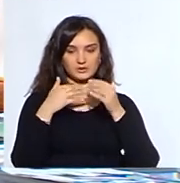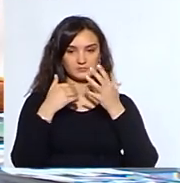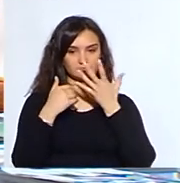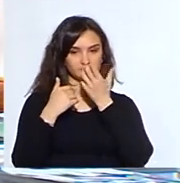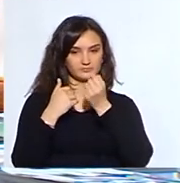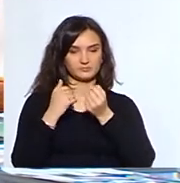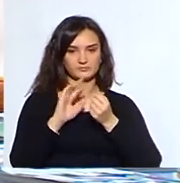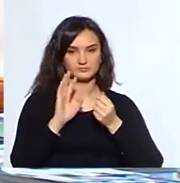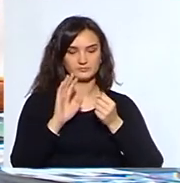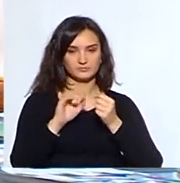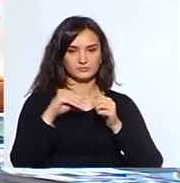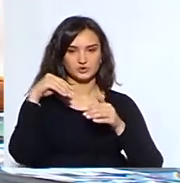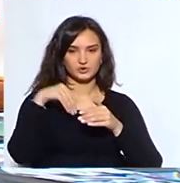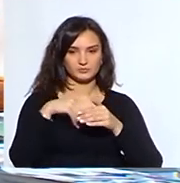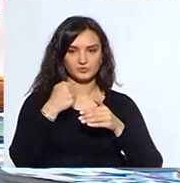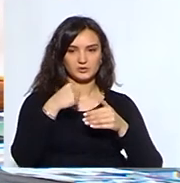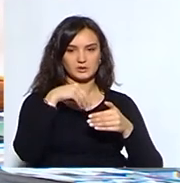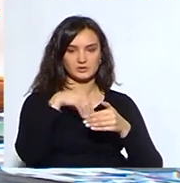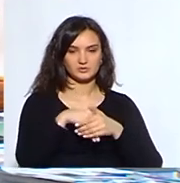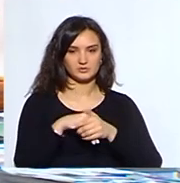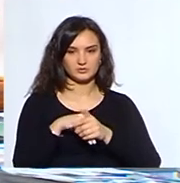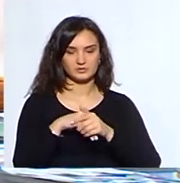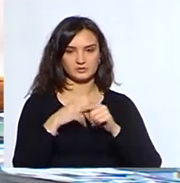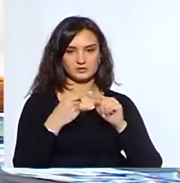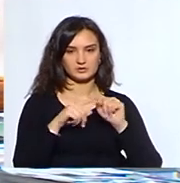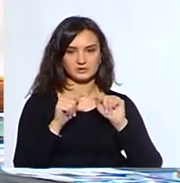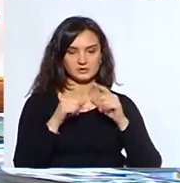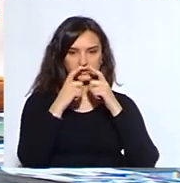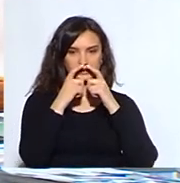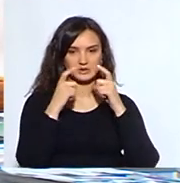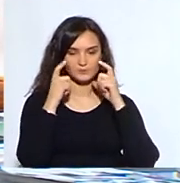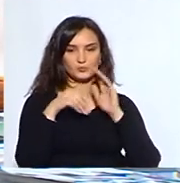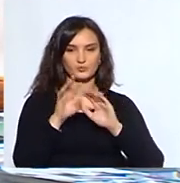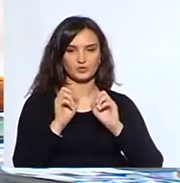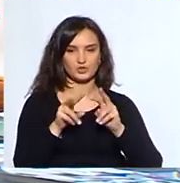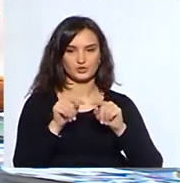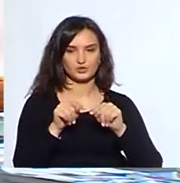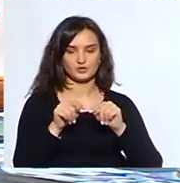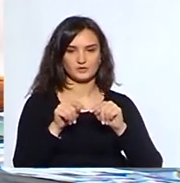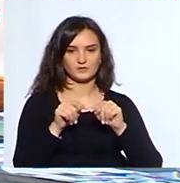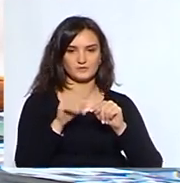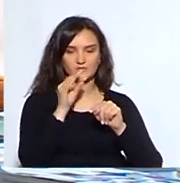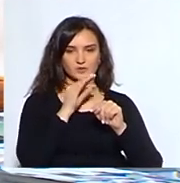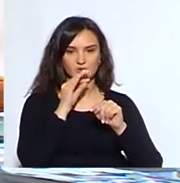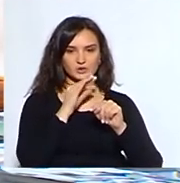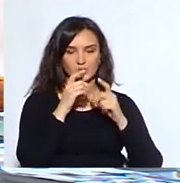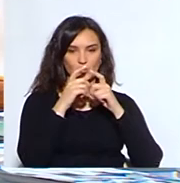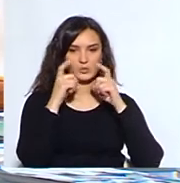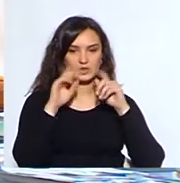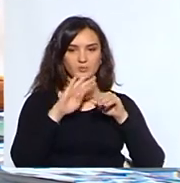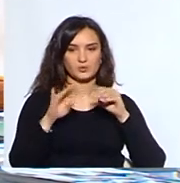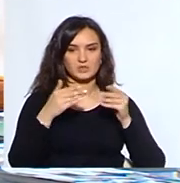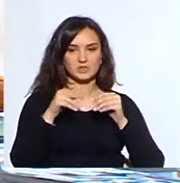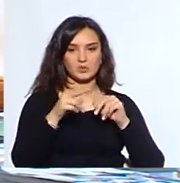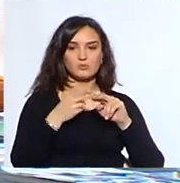როდესაც ჩვენ ხშირად ჯიბეში ან ჩანთაში ვიდებთ ხოლმე, ეს ნიღაბი კიდევ უფრო საშიში ხდება, ვიდრე უნიღბოთ სიარული.